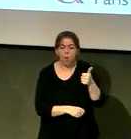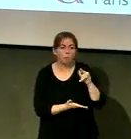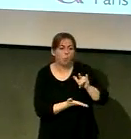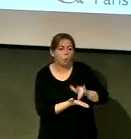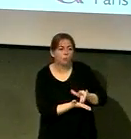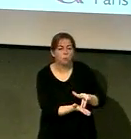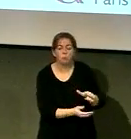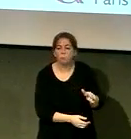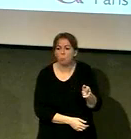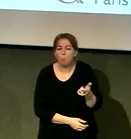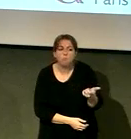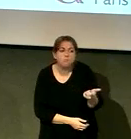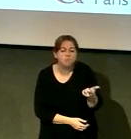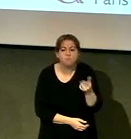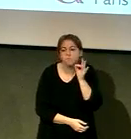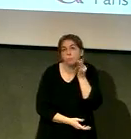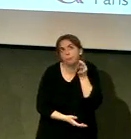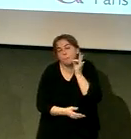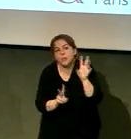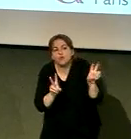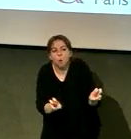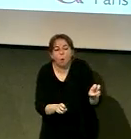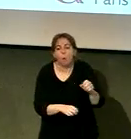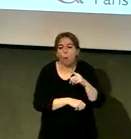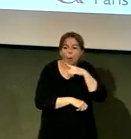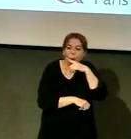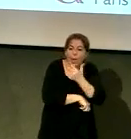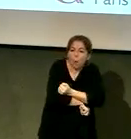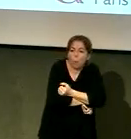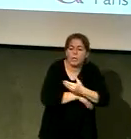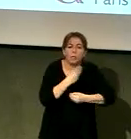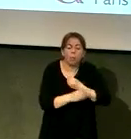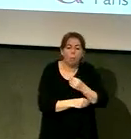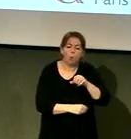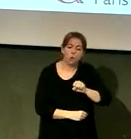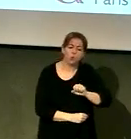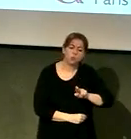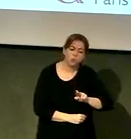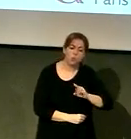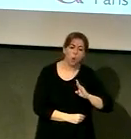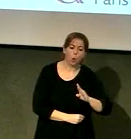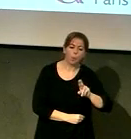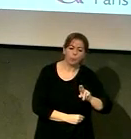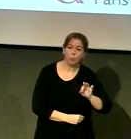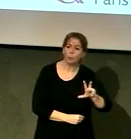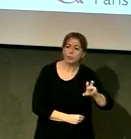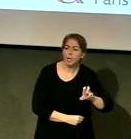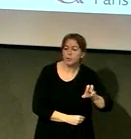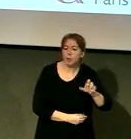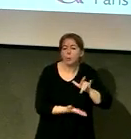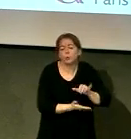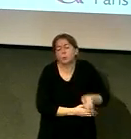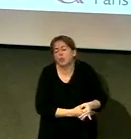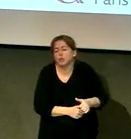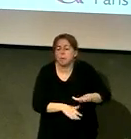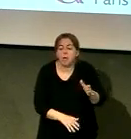ça d'héroïne ou de Subutex, par exemple. Elles étaient souvent à des niveaux. Et dans cette étude, en tout cas,